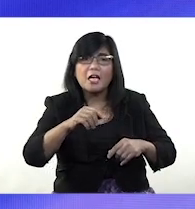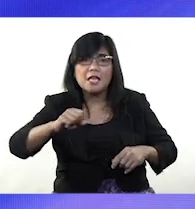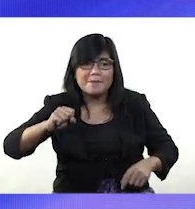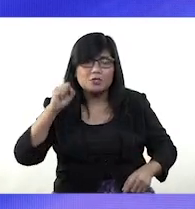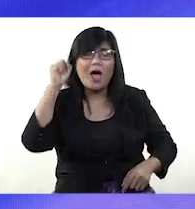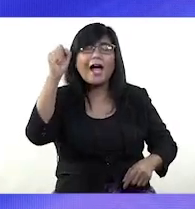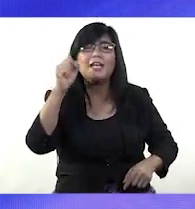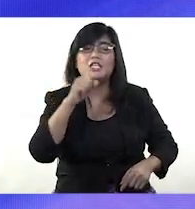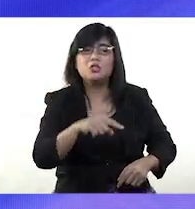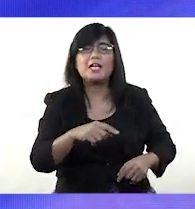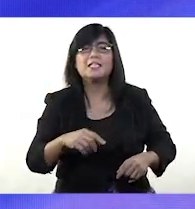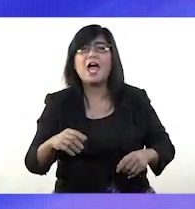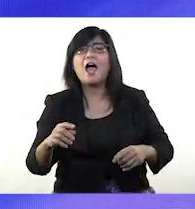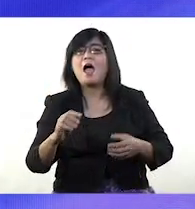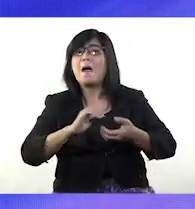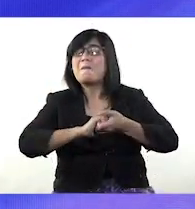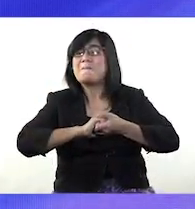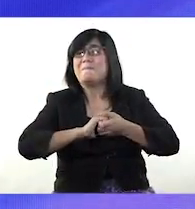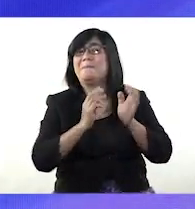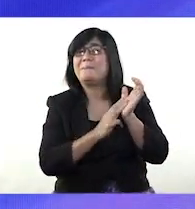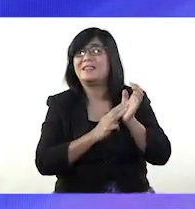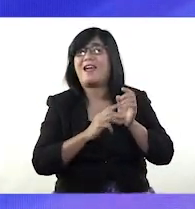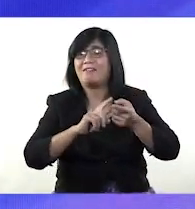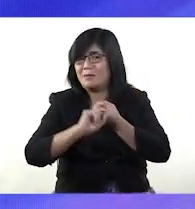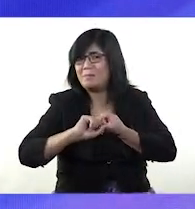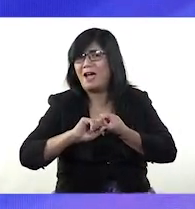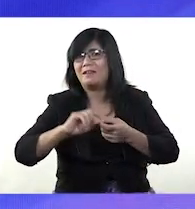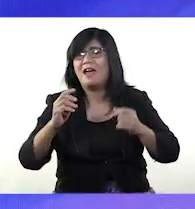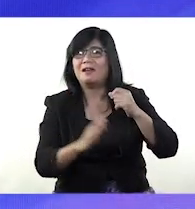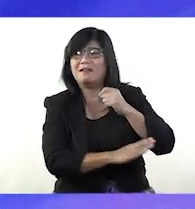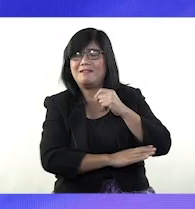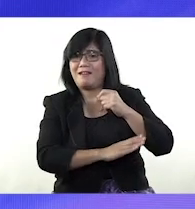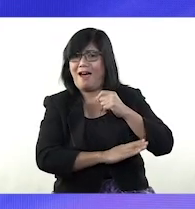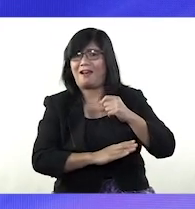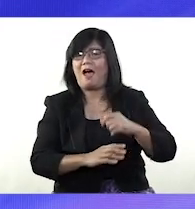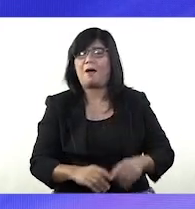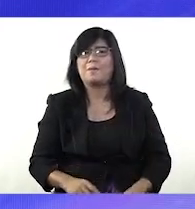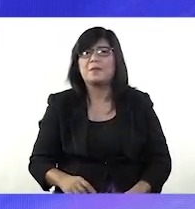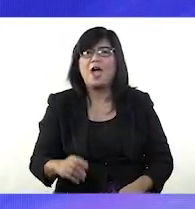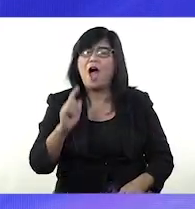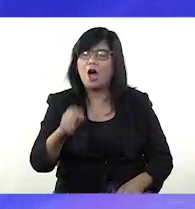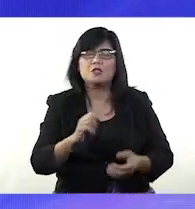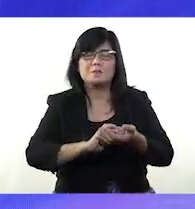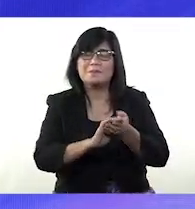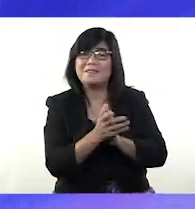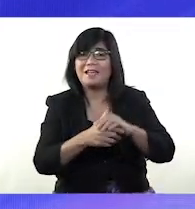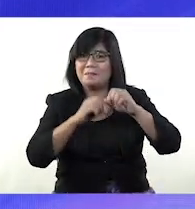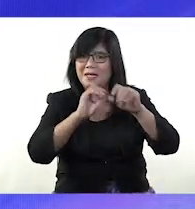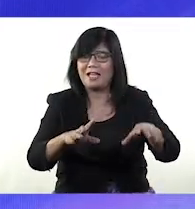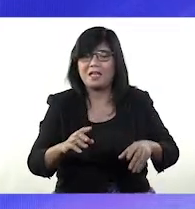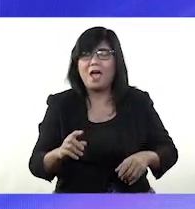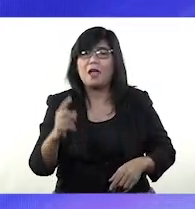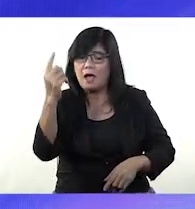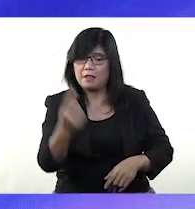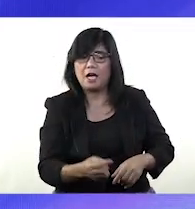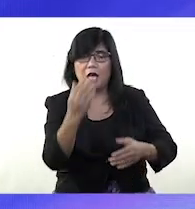Mitra pemerintah kita Mitra negara kita harus berdampak kita harus jadi berkat kita harus hadirkan sorga di tempat dimana tuhan